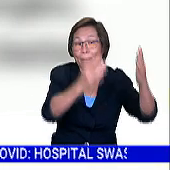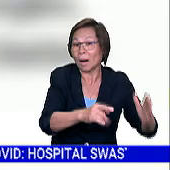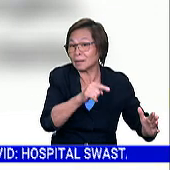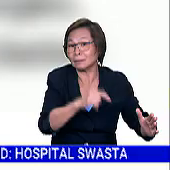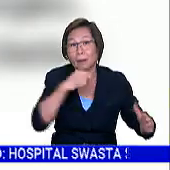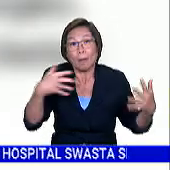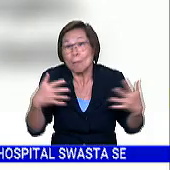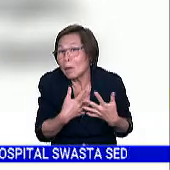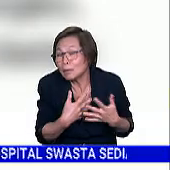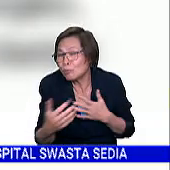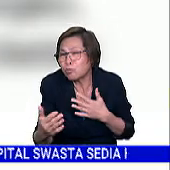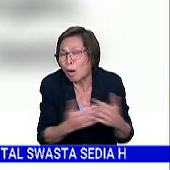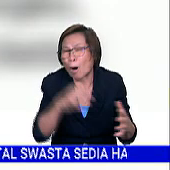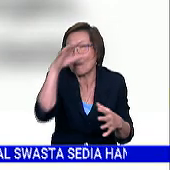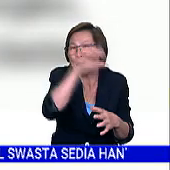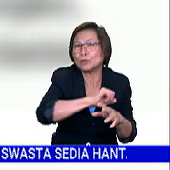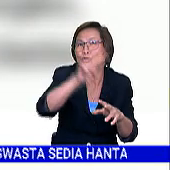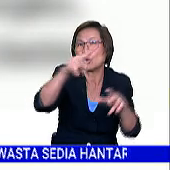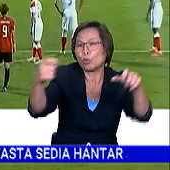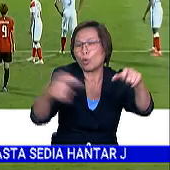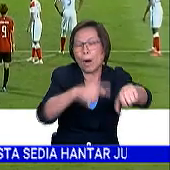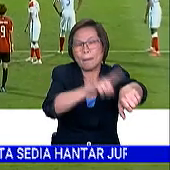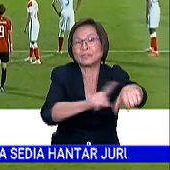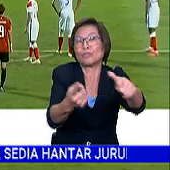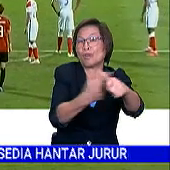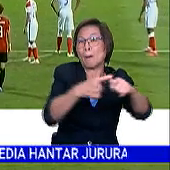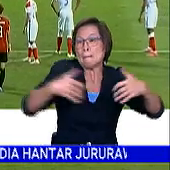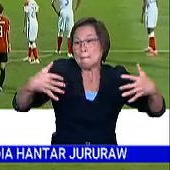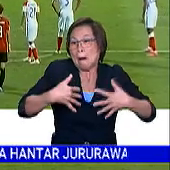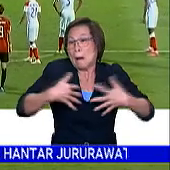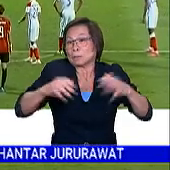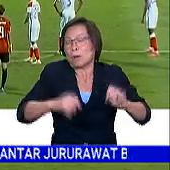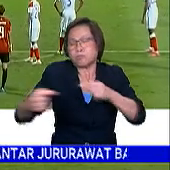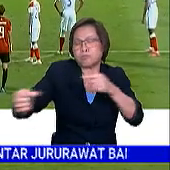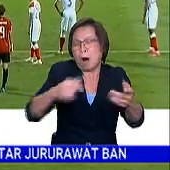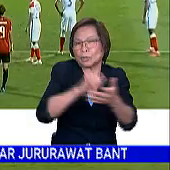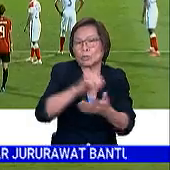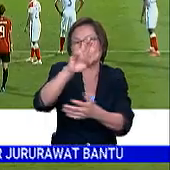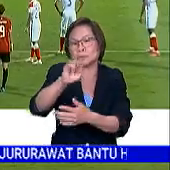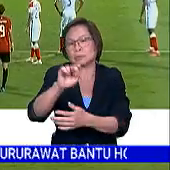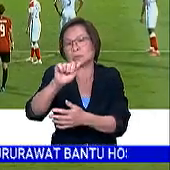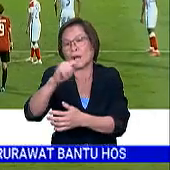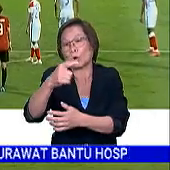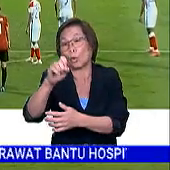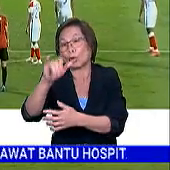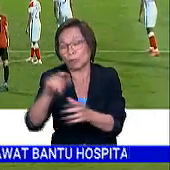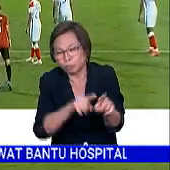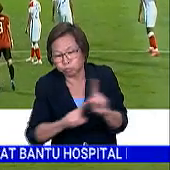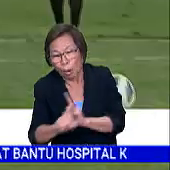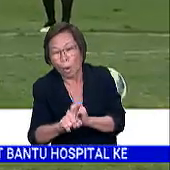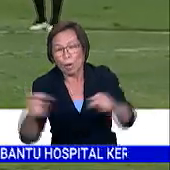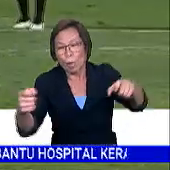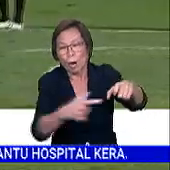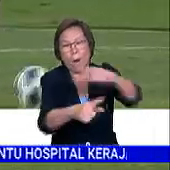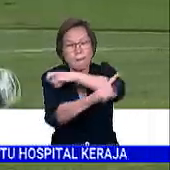tidak panik meskipun ketinggalan 2 gol di babak pertama. Pada pertemuan tersebut, Nagoya berjaya mendahului menerusi